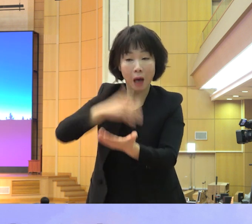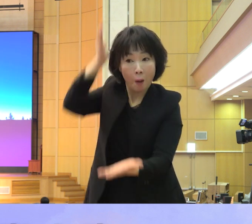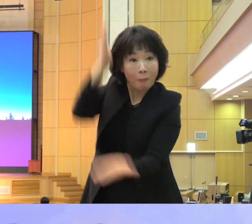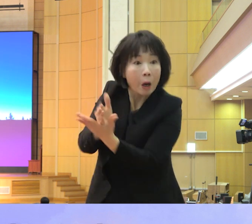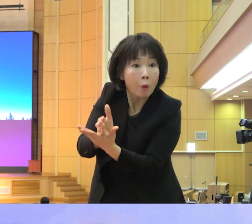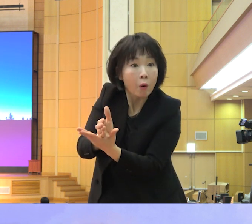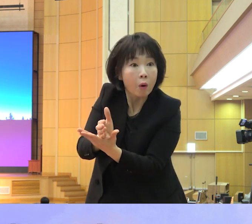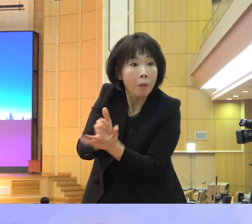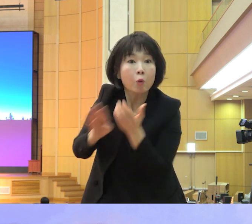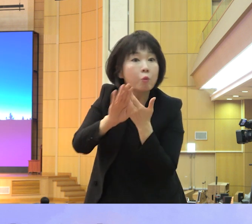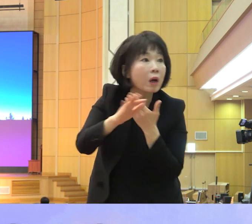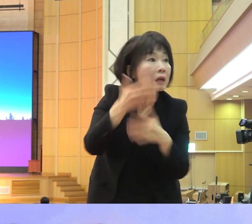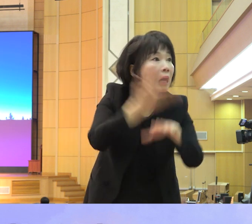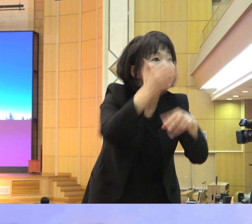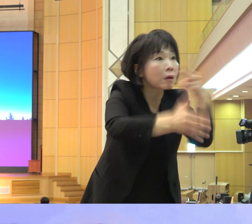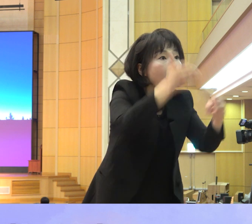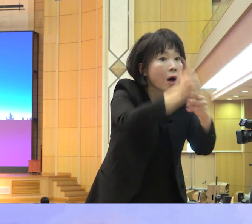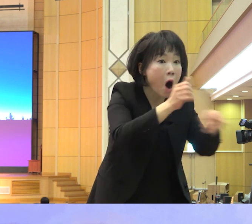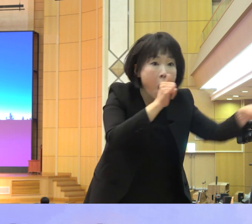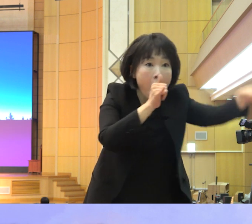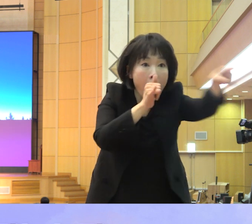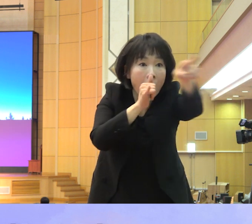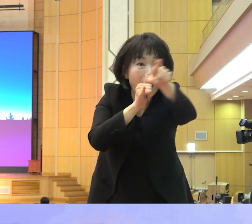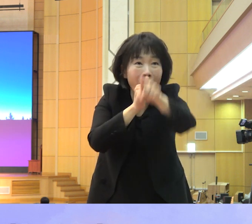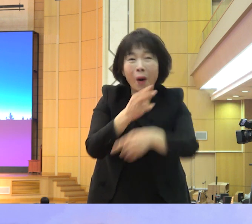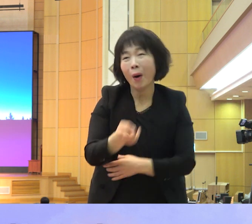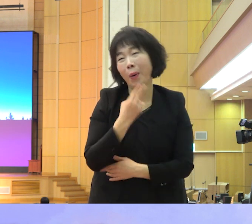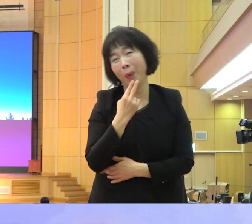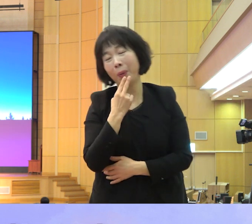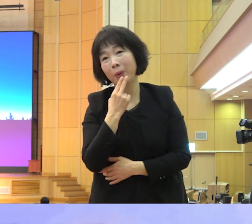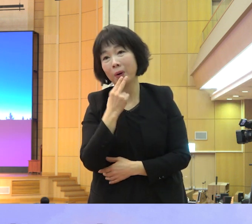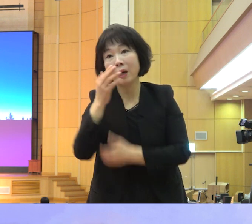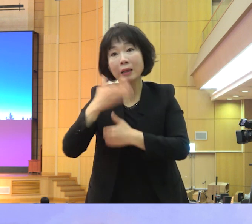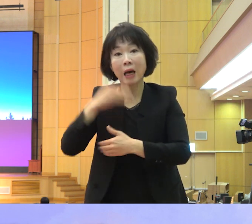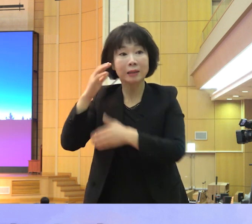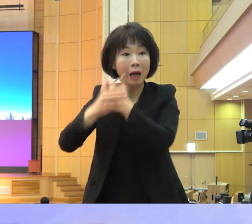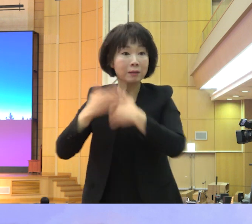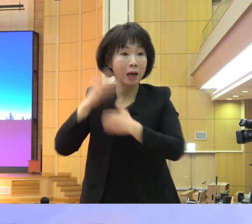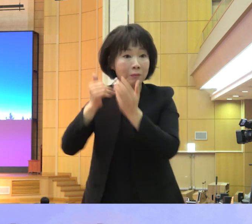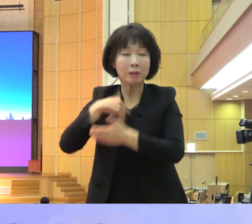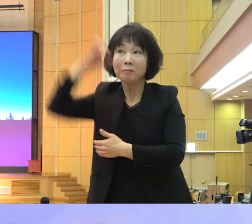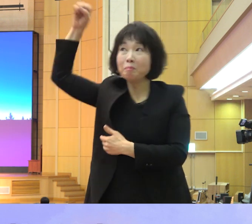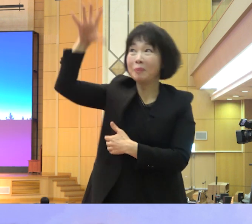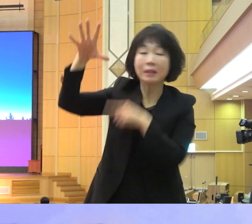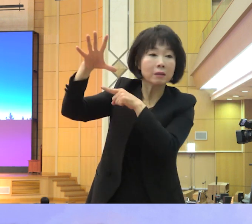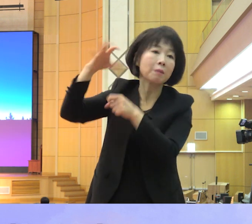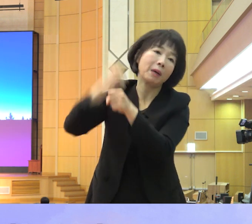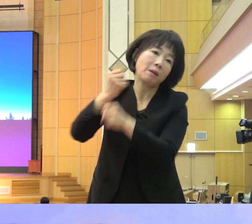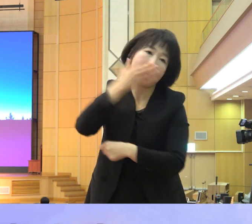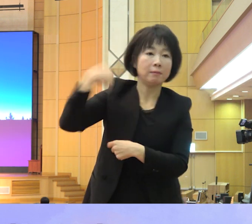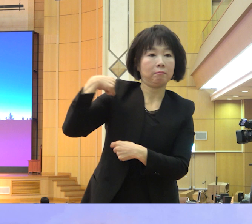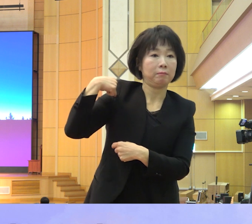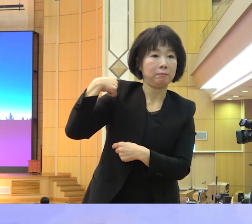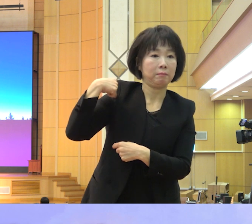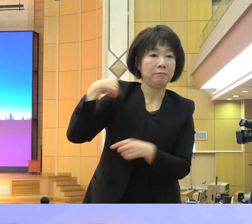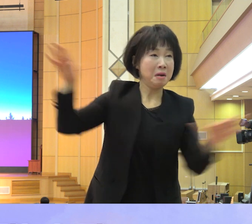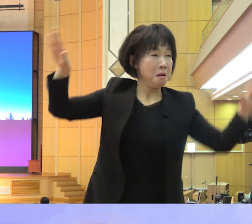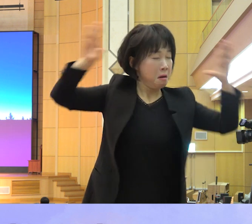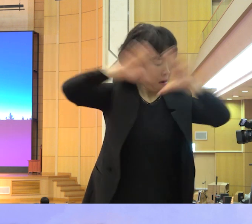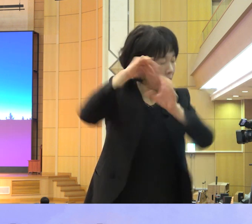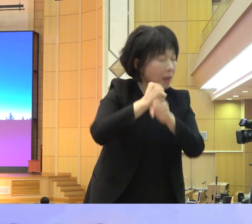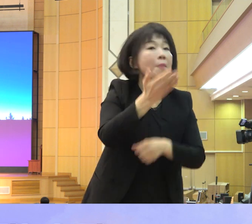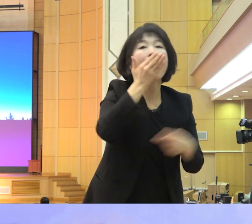나밖에 없다. 7절에 가서 나는 빛도 창조하고 어둠도 창조하고